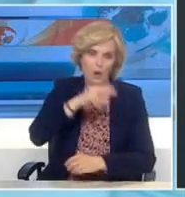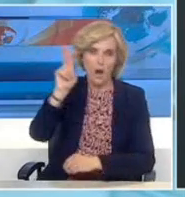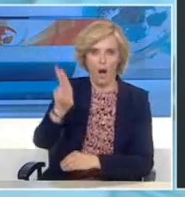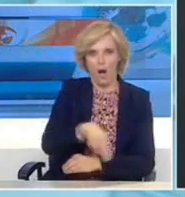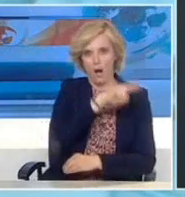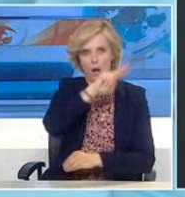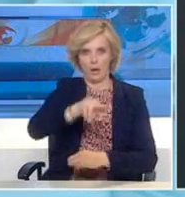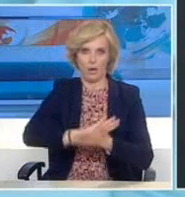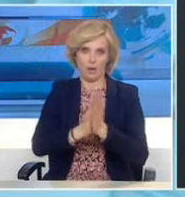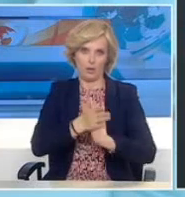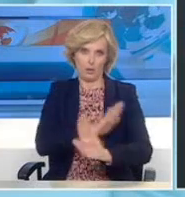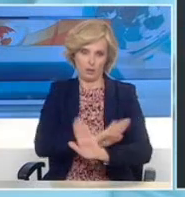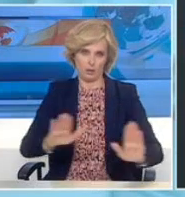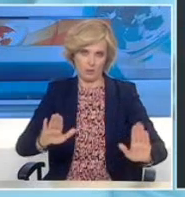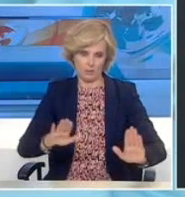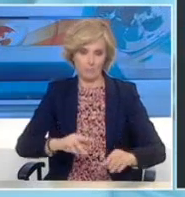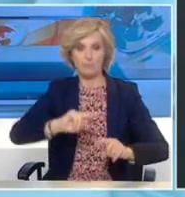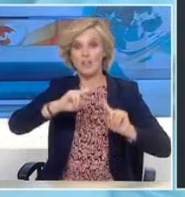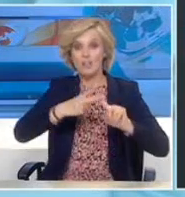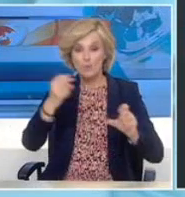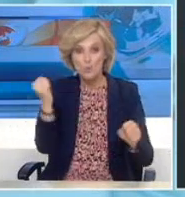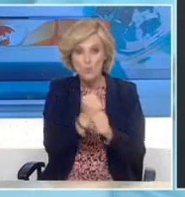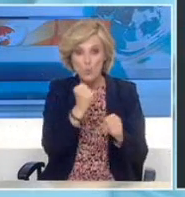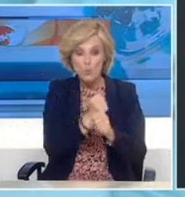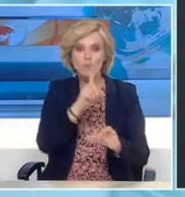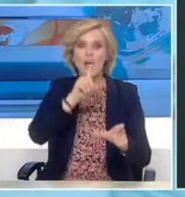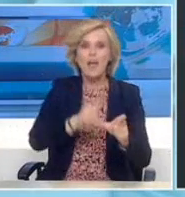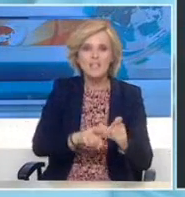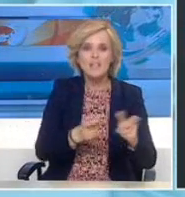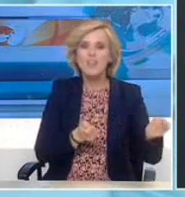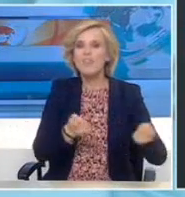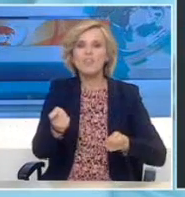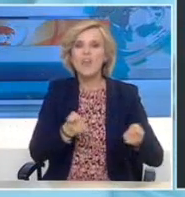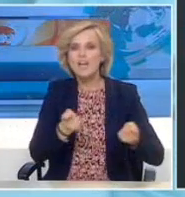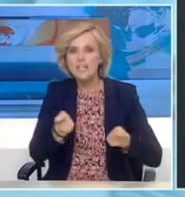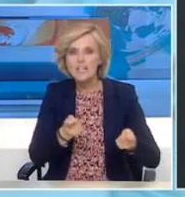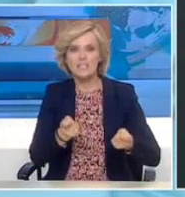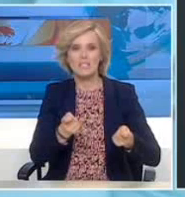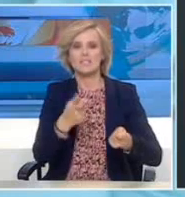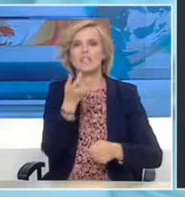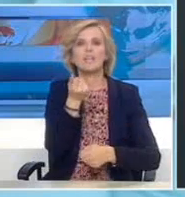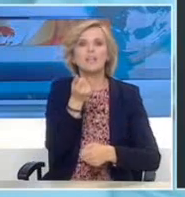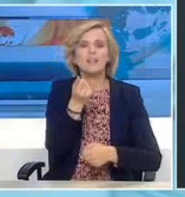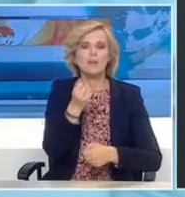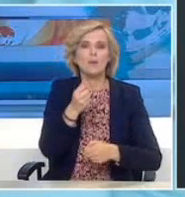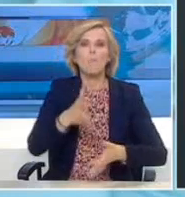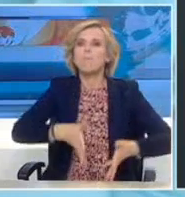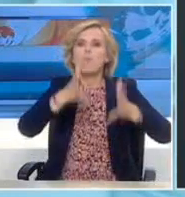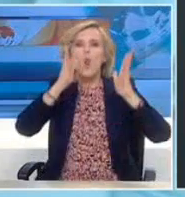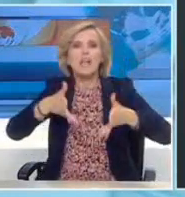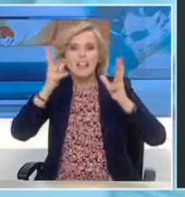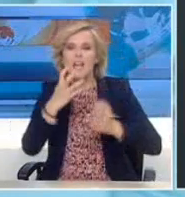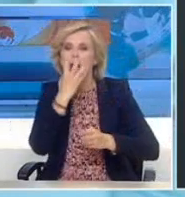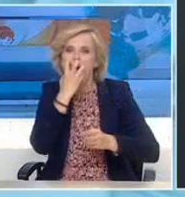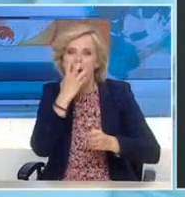τις συνέπειες. Δεύτερον, οι εργαζόμενοι των εταιριών διαχείρισης κοινοχρήστων που πηγαίνουν τα κοινόχρηστα στις πολυκατοικίες χρειάζονται να